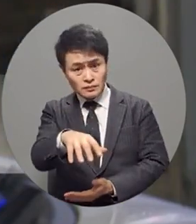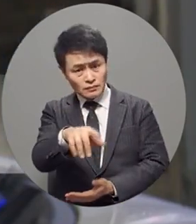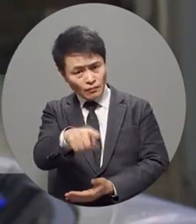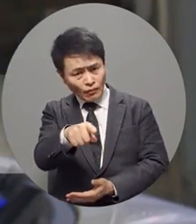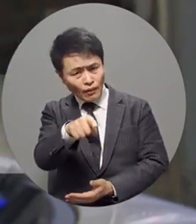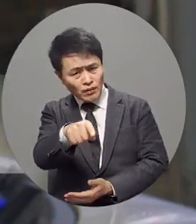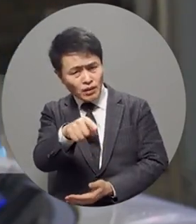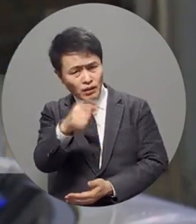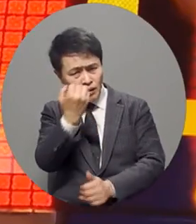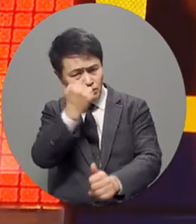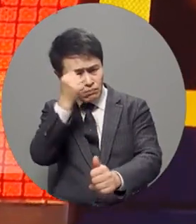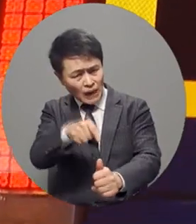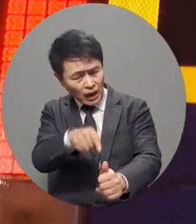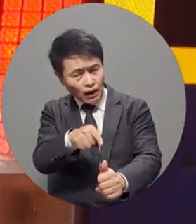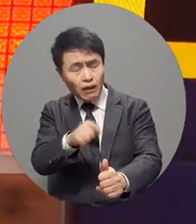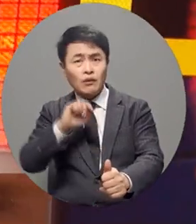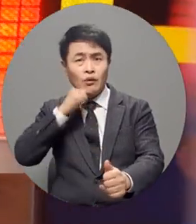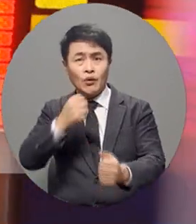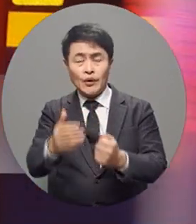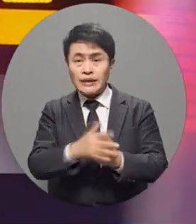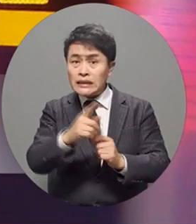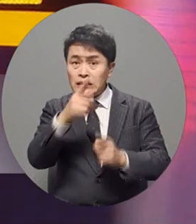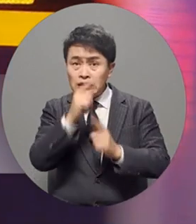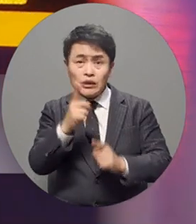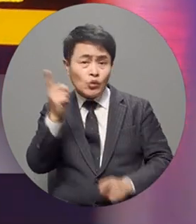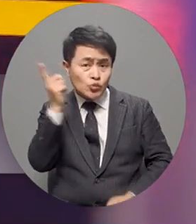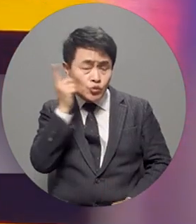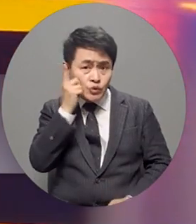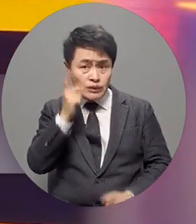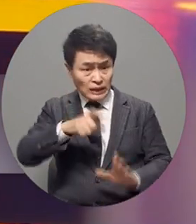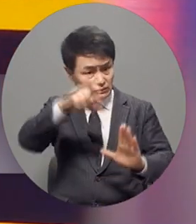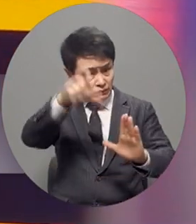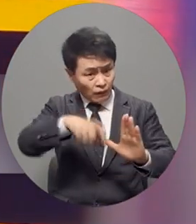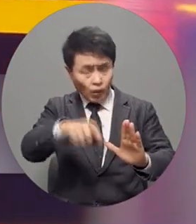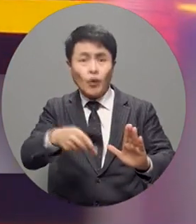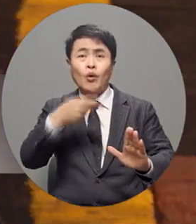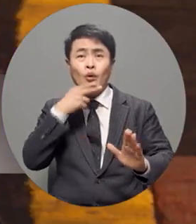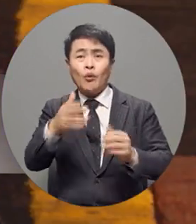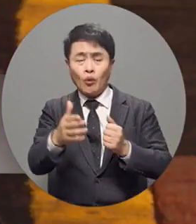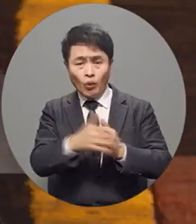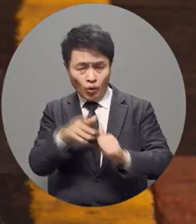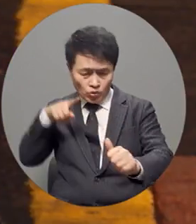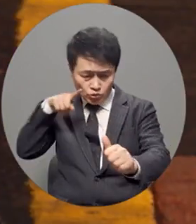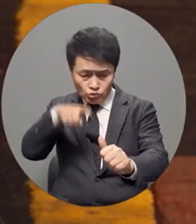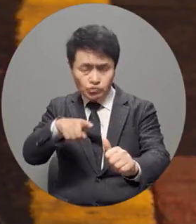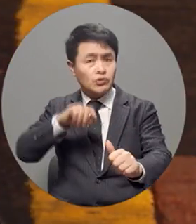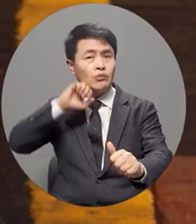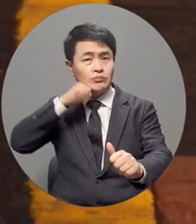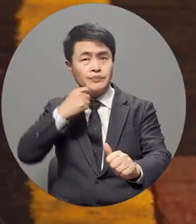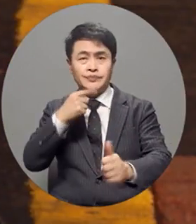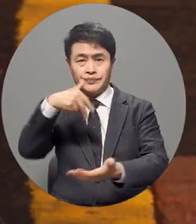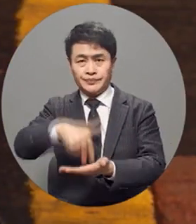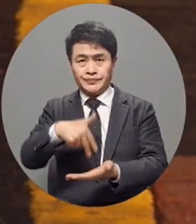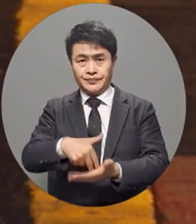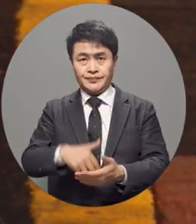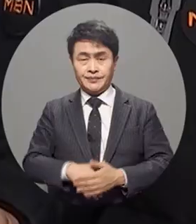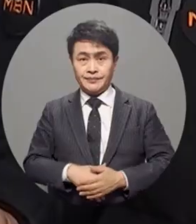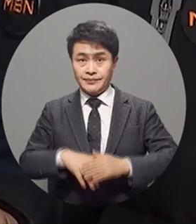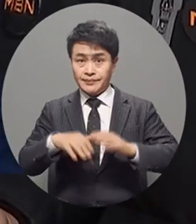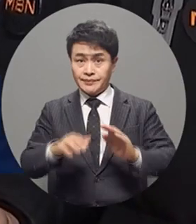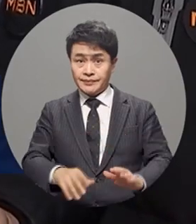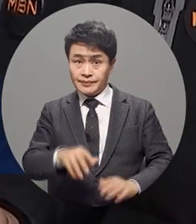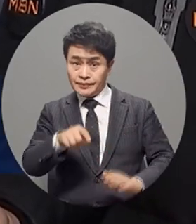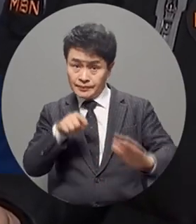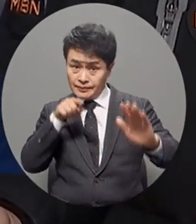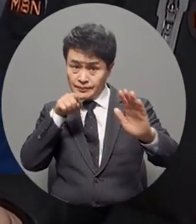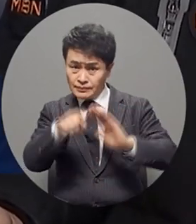용의자를 특정하는 데 어려움이 있었고, 이 씨가 휴대전화나 신용카드를 사용하지 않아 추적이 쉽지 않았다는 입장입니다. 현장에